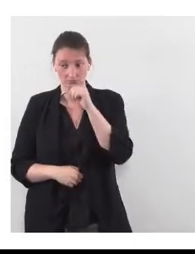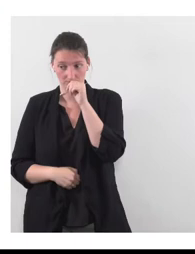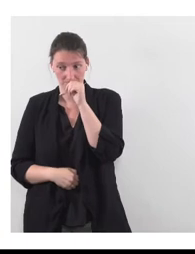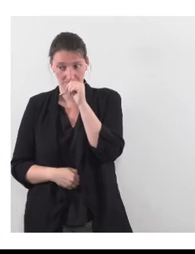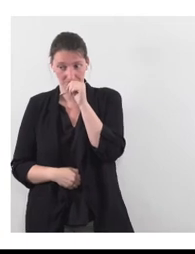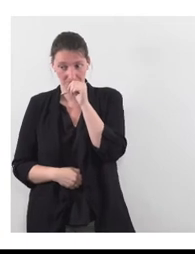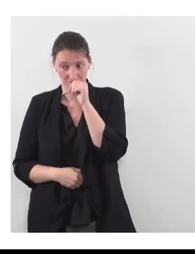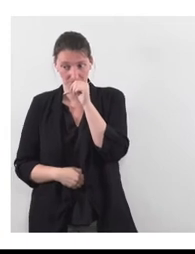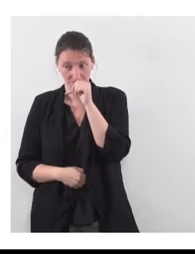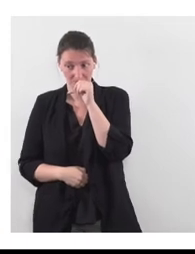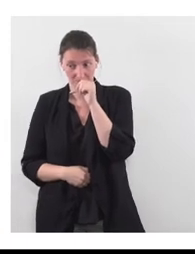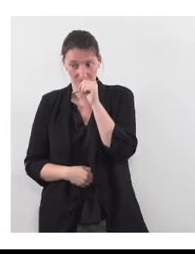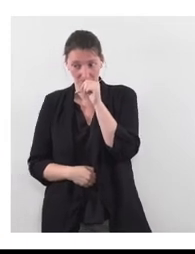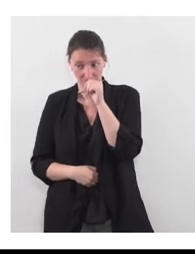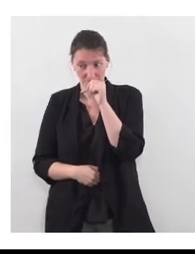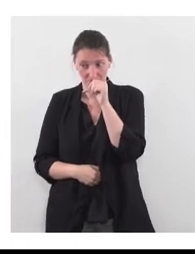Oui, merci.